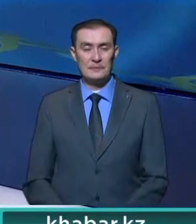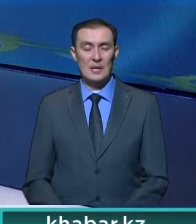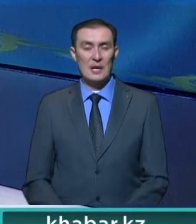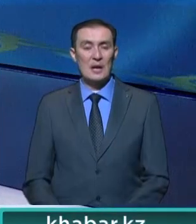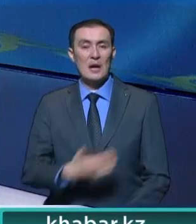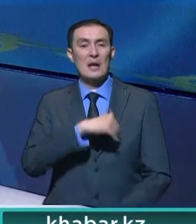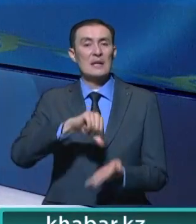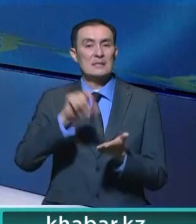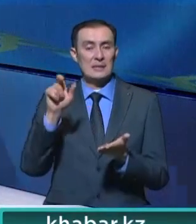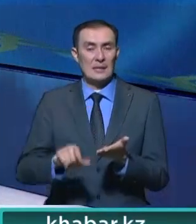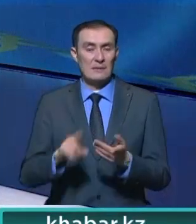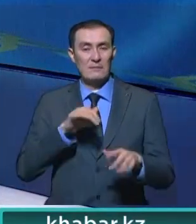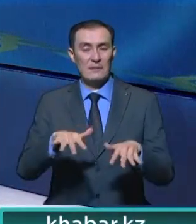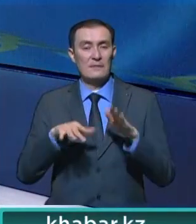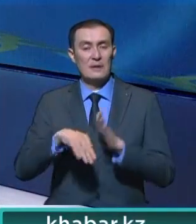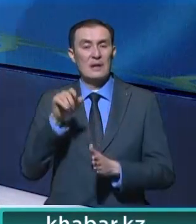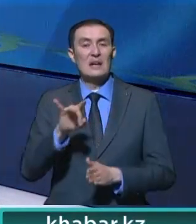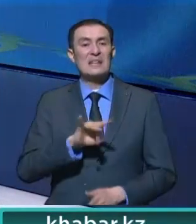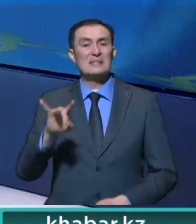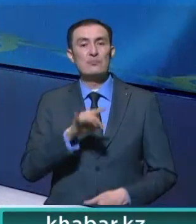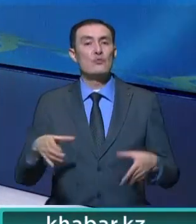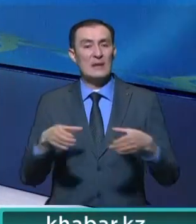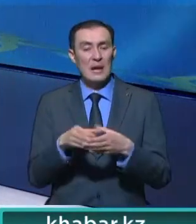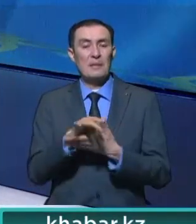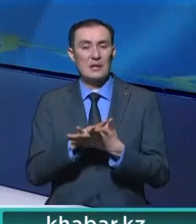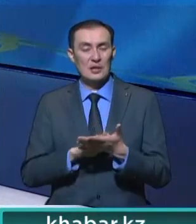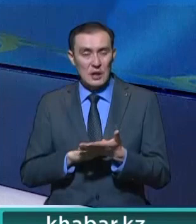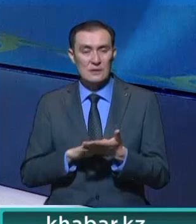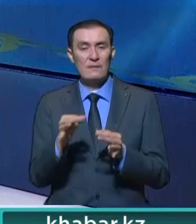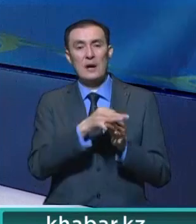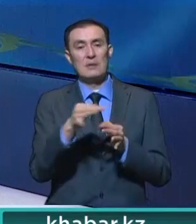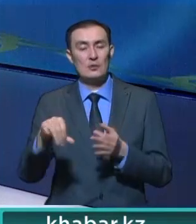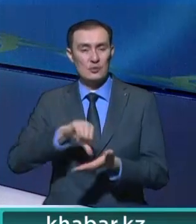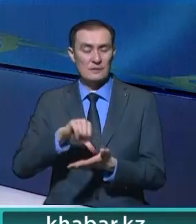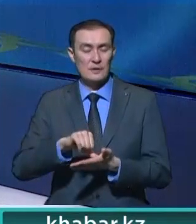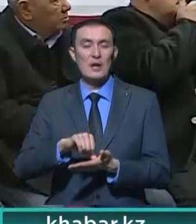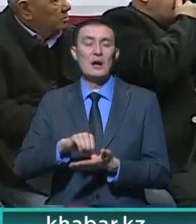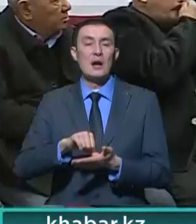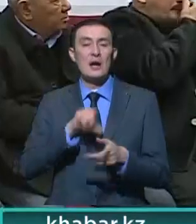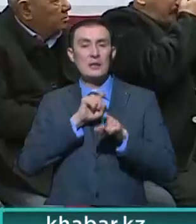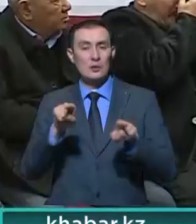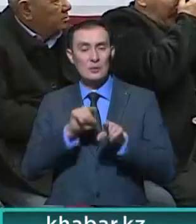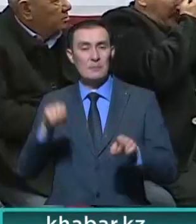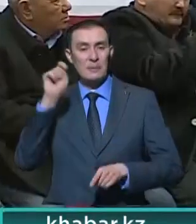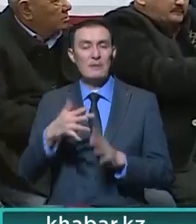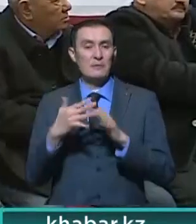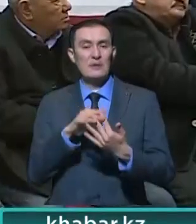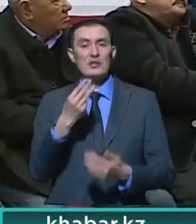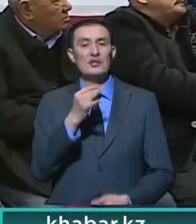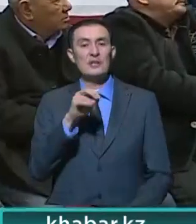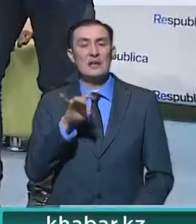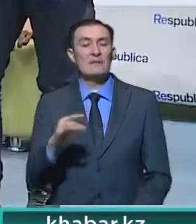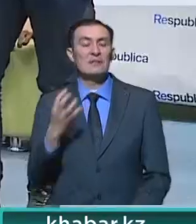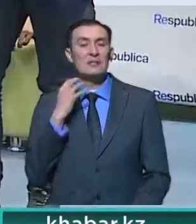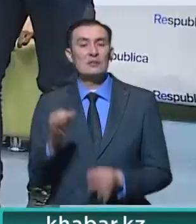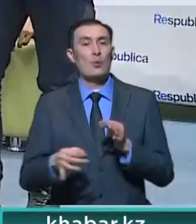Кандидаты в депутаты Мажилиса и Маслихатов от партии «Республика» продолжают поездки по регионам. Участники агит-турне прибыли в поселок Шиели